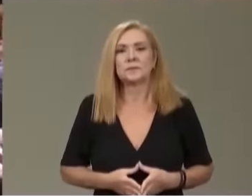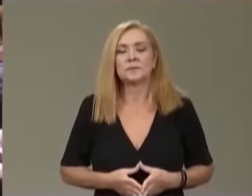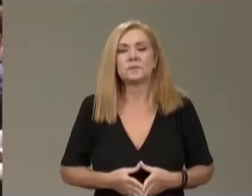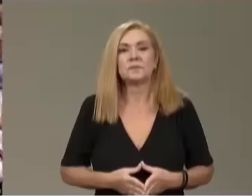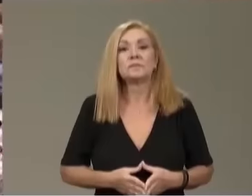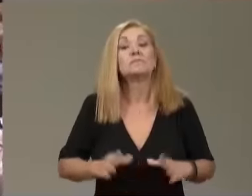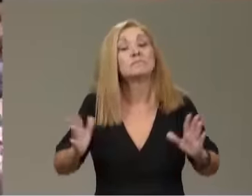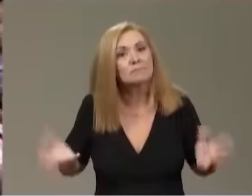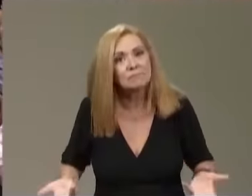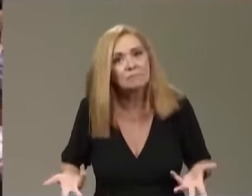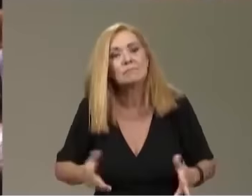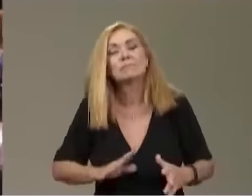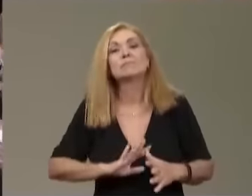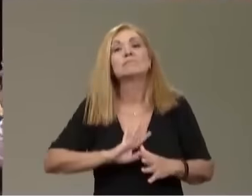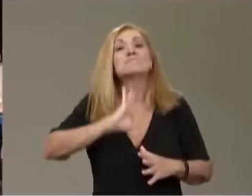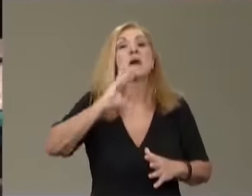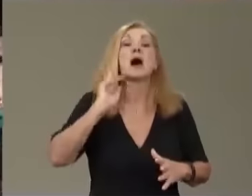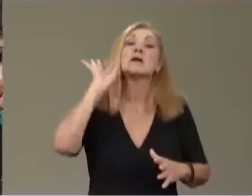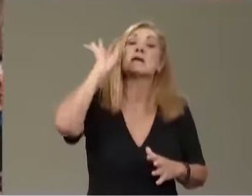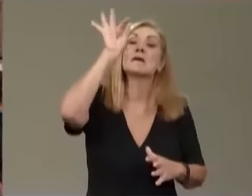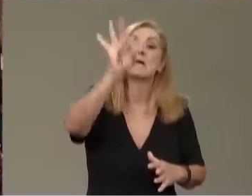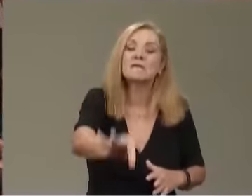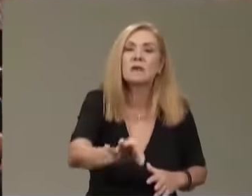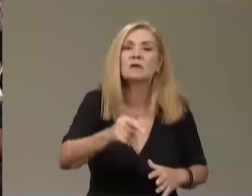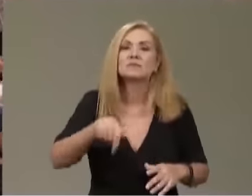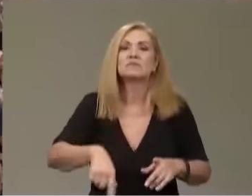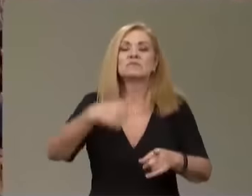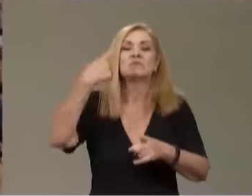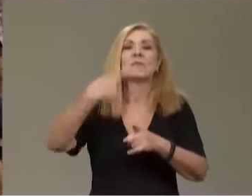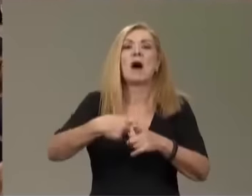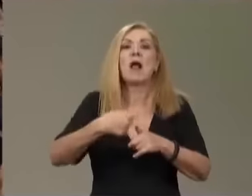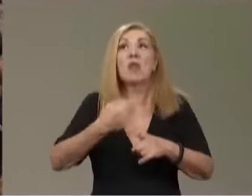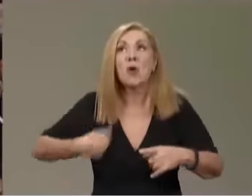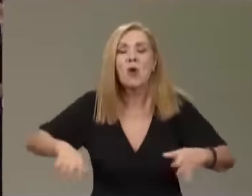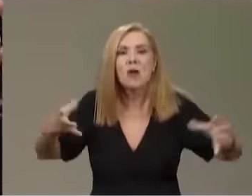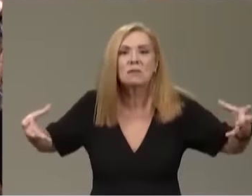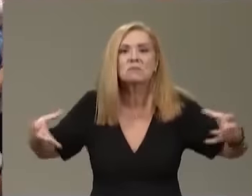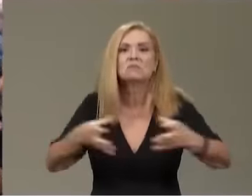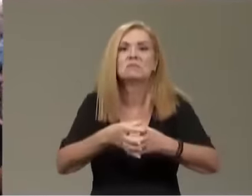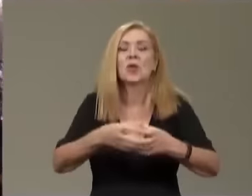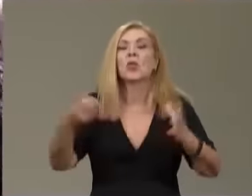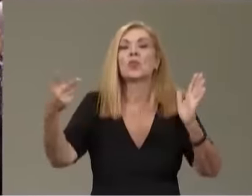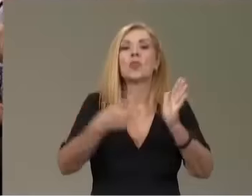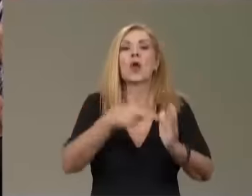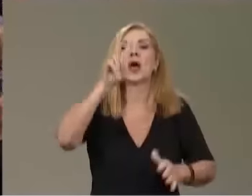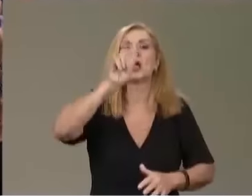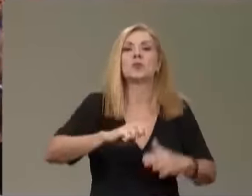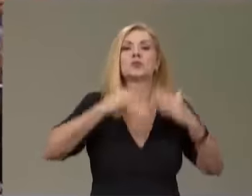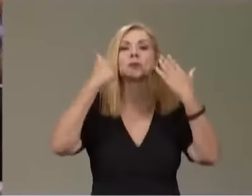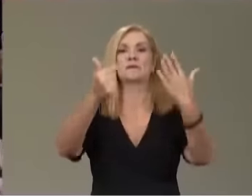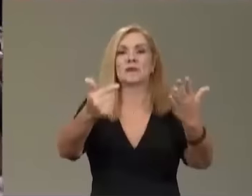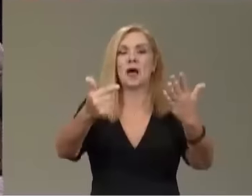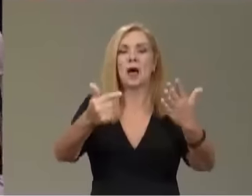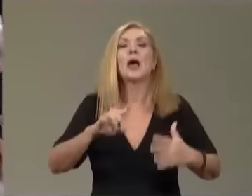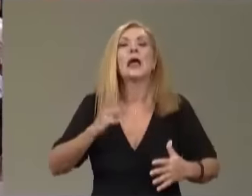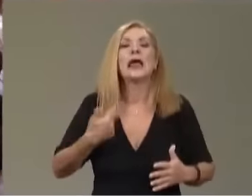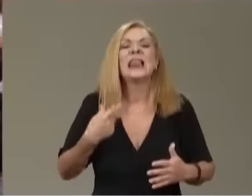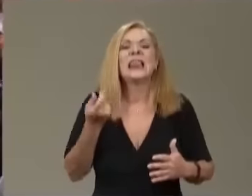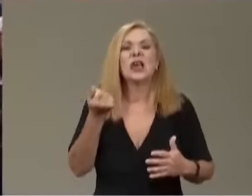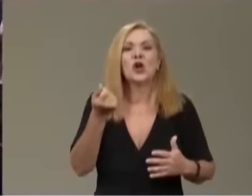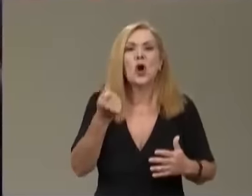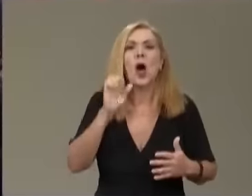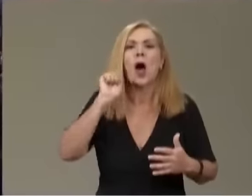Ώστε να φτάσουμε τελικά ενωμένοι στο ασφαλές λιμάνι της Ελλάδος του 2027. Με μια οικονομία, με ένα